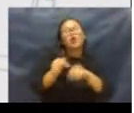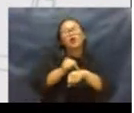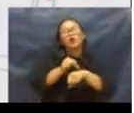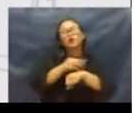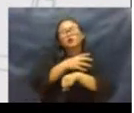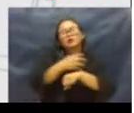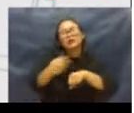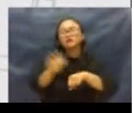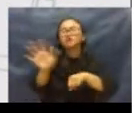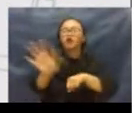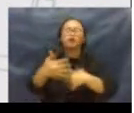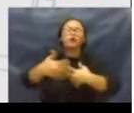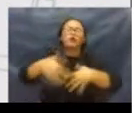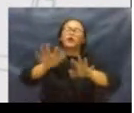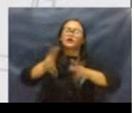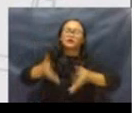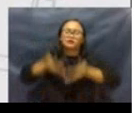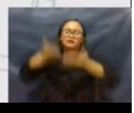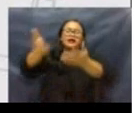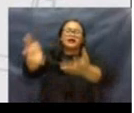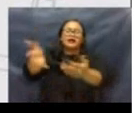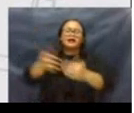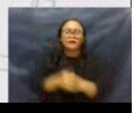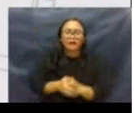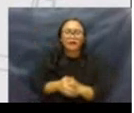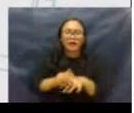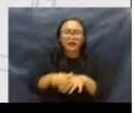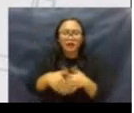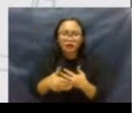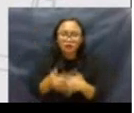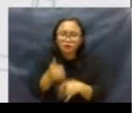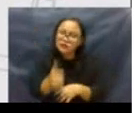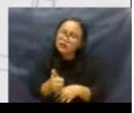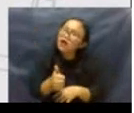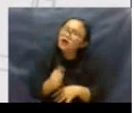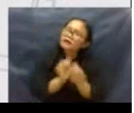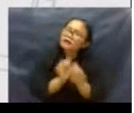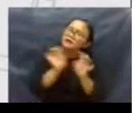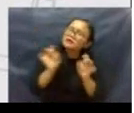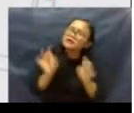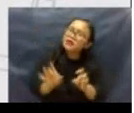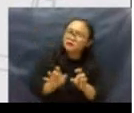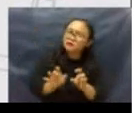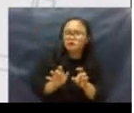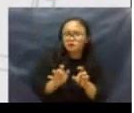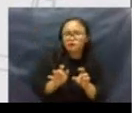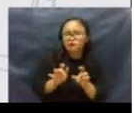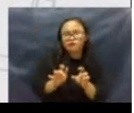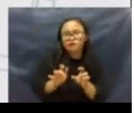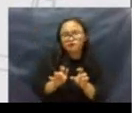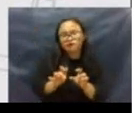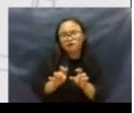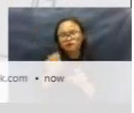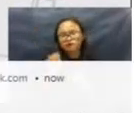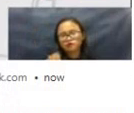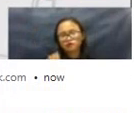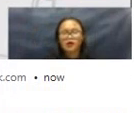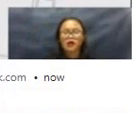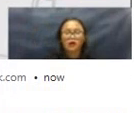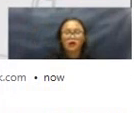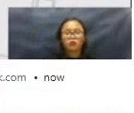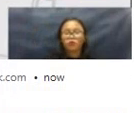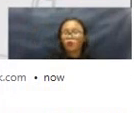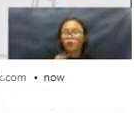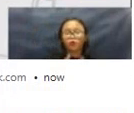silakan. Bapak dan Ibu juga bisa bikin flashcard, bisa membuat konten, dan konten-konten ini bisa diupload ke media